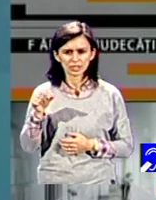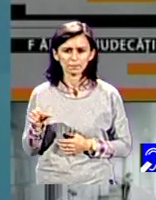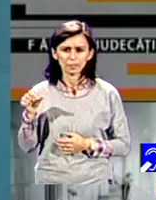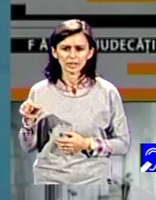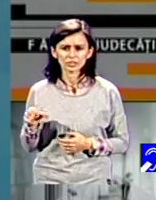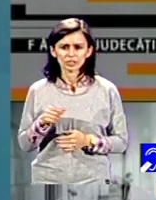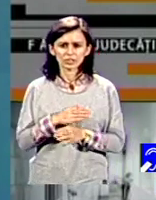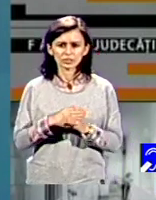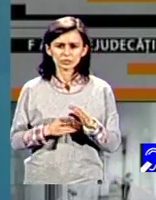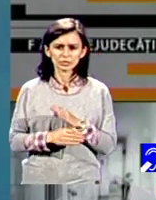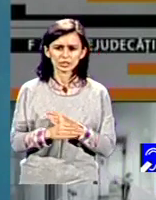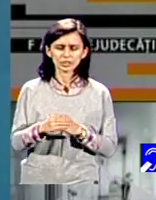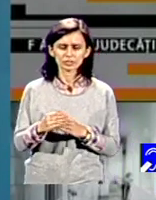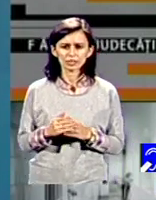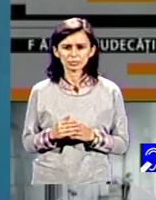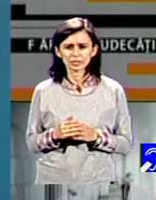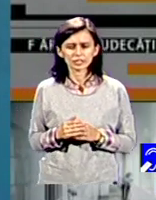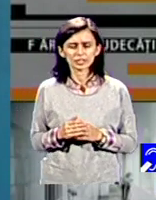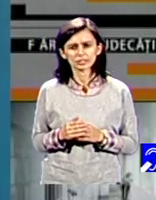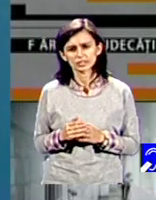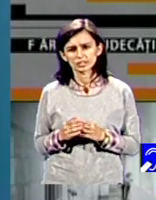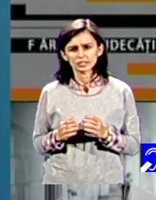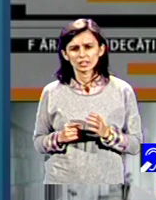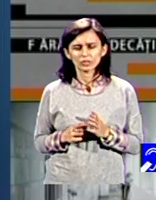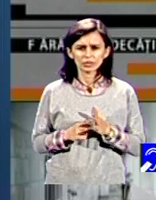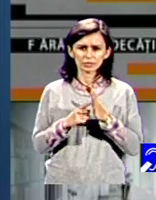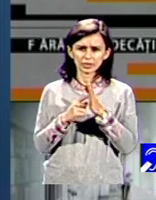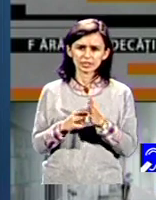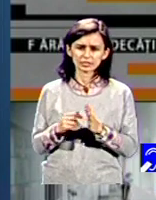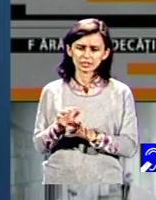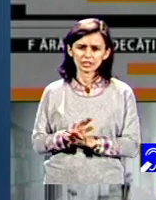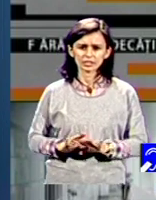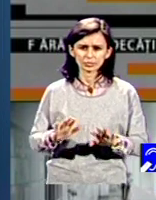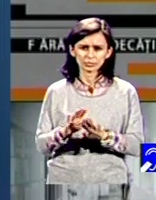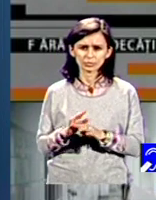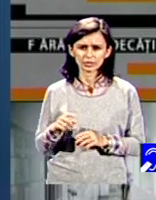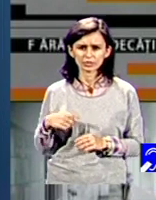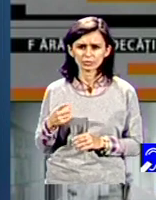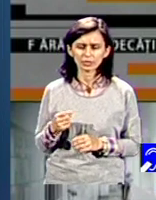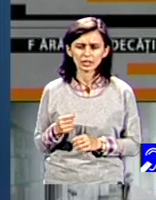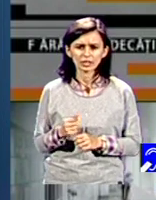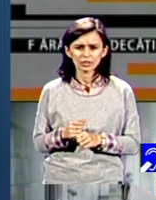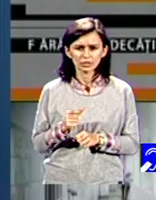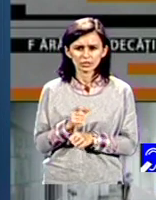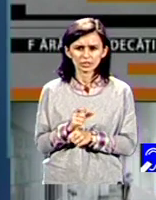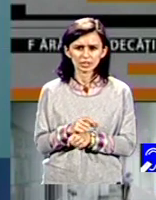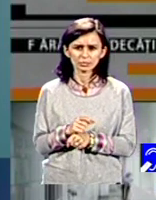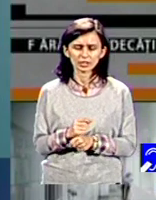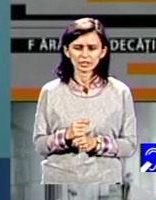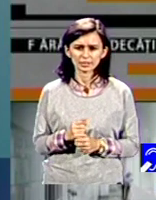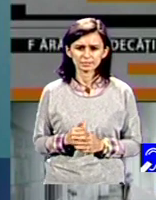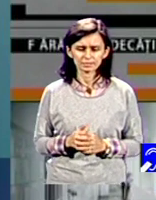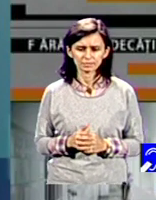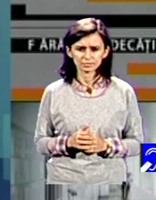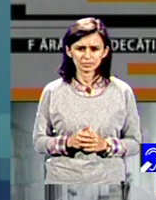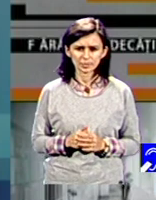dizabilități au devenit publice avea în urma unei condamnări a curții europene a drepturilor omului asupra României doar